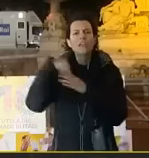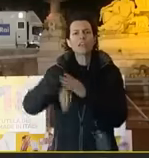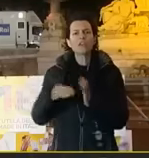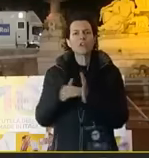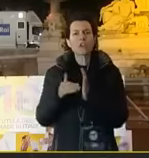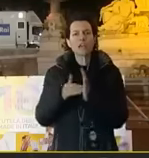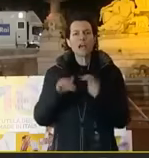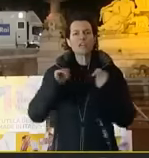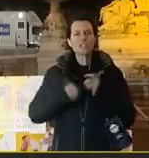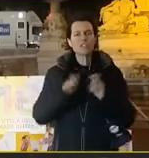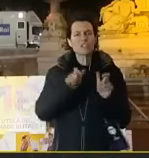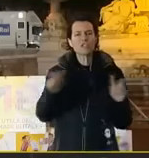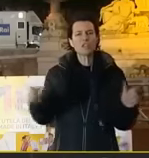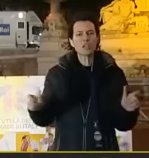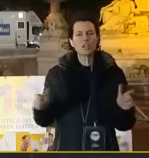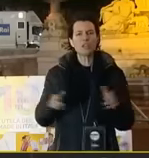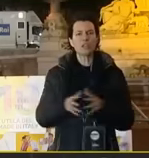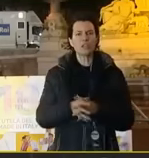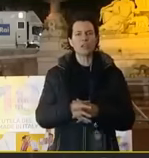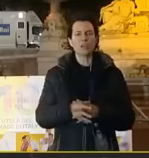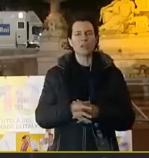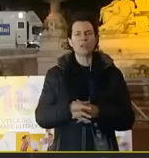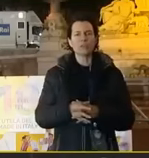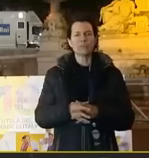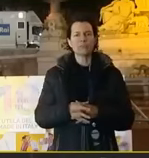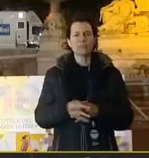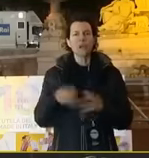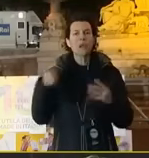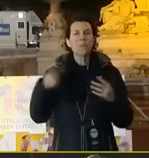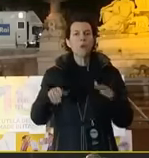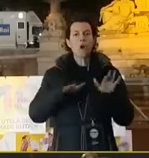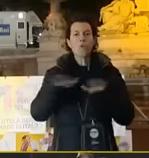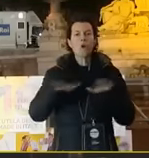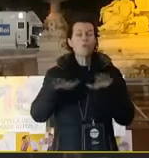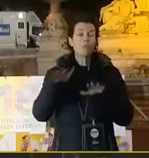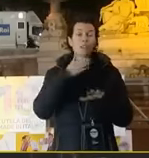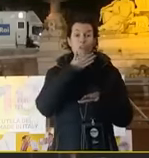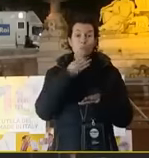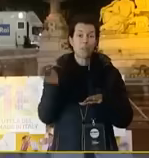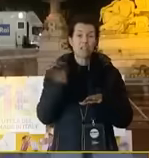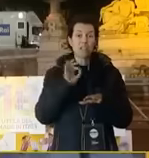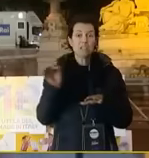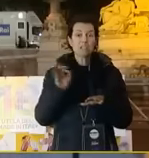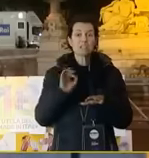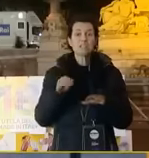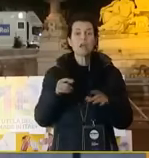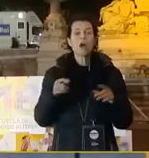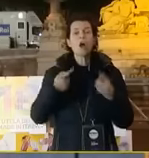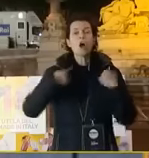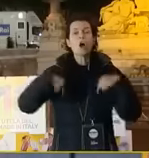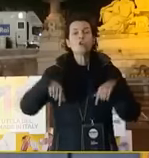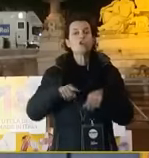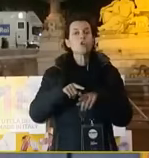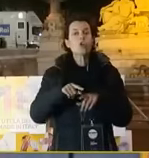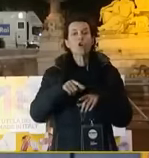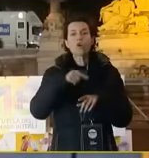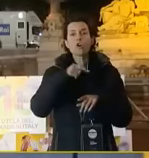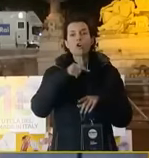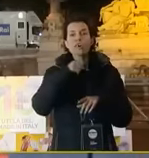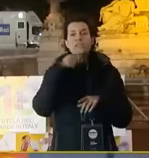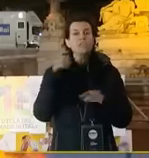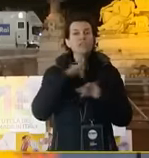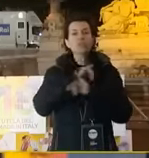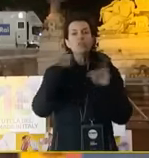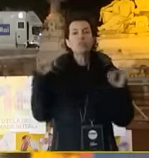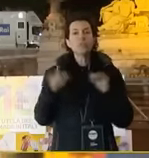Questo è un movimento meraviglioso. È il movimento dove non abbiamo mai avuto bisogno di finanziamenti pubblici, li